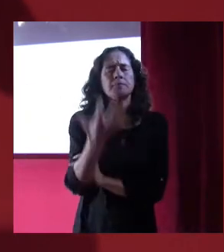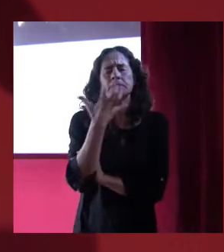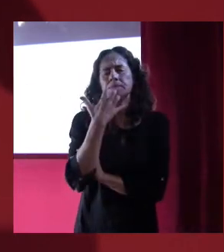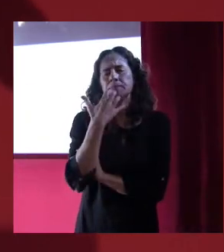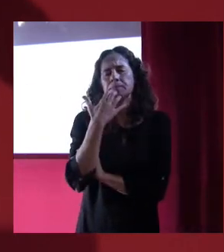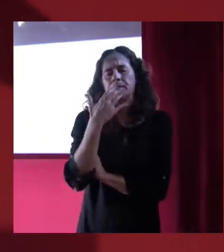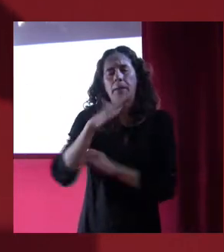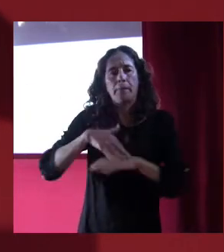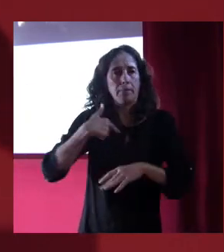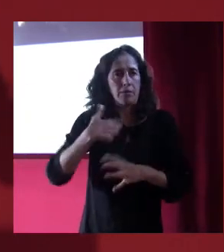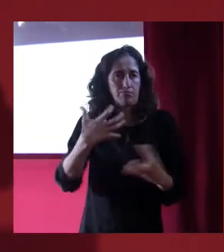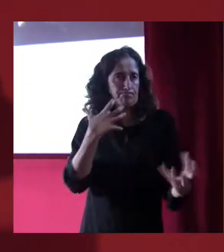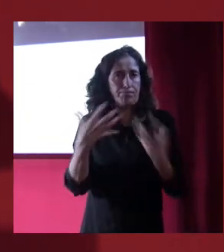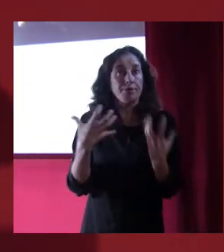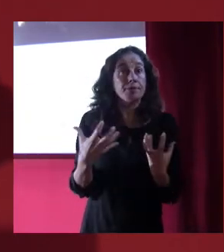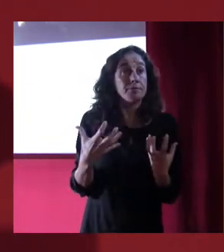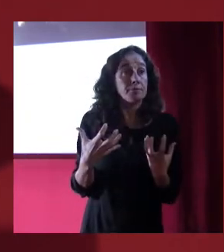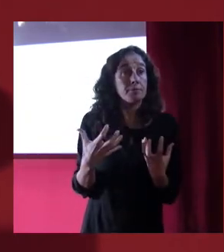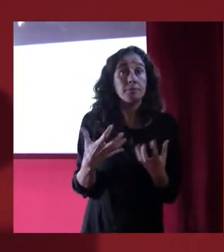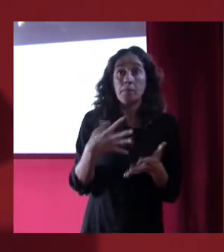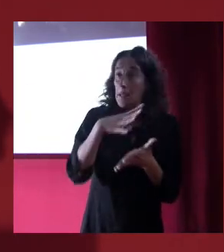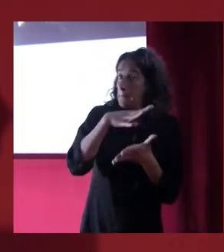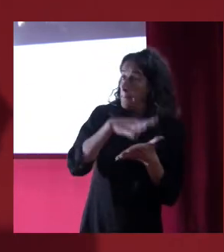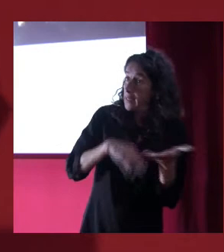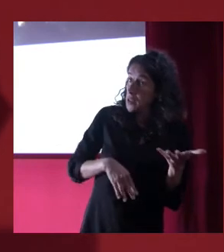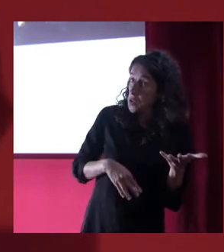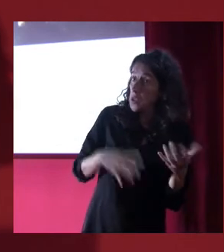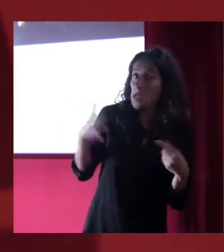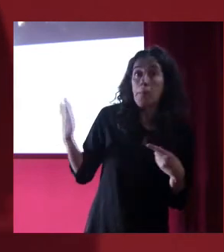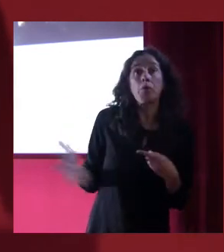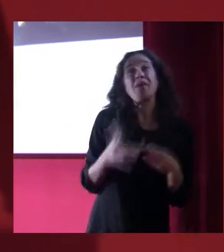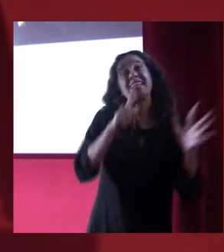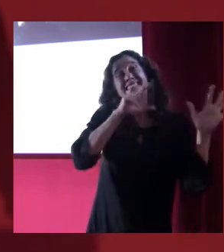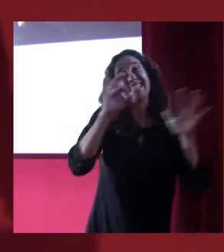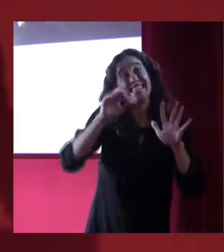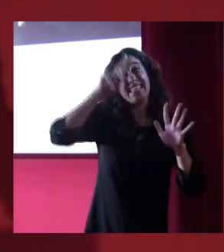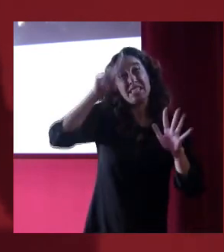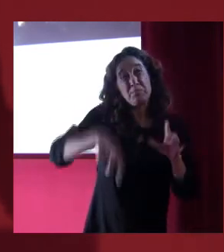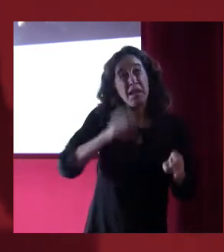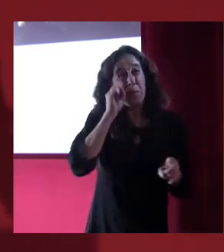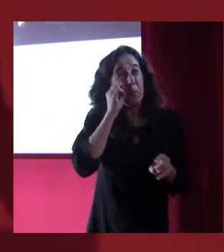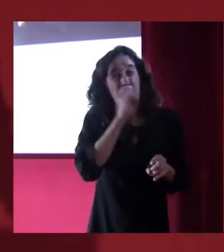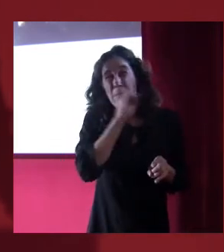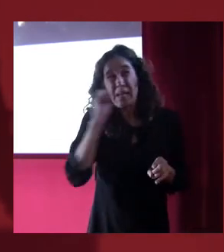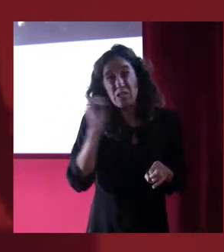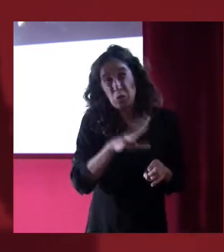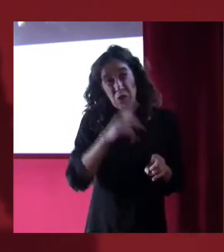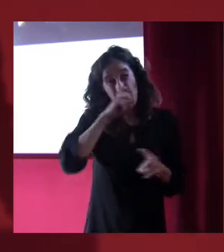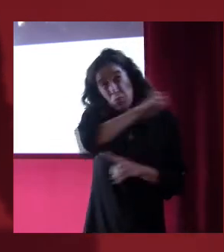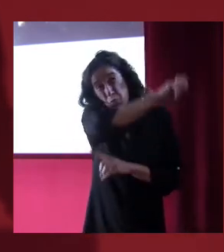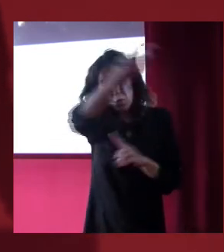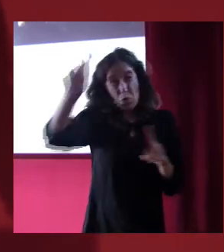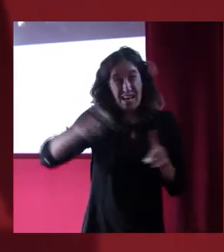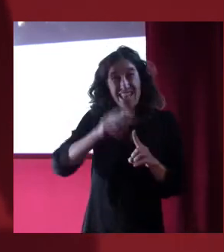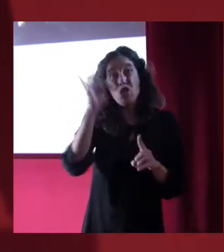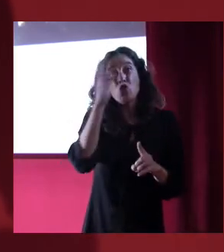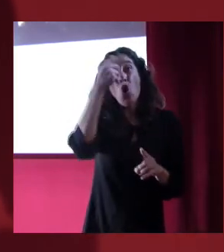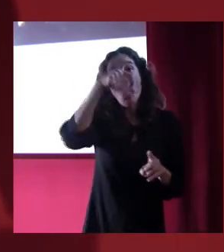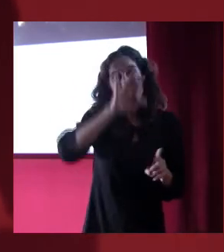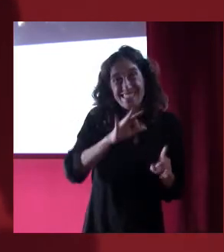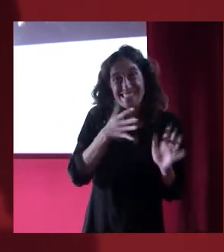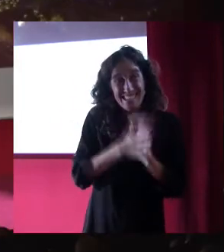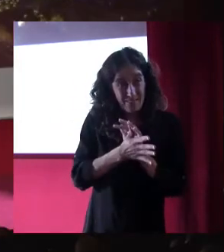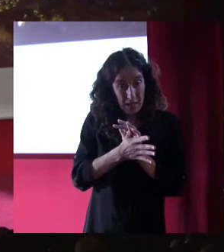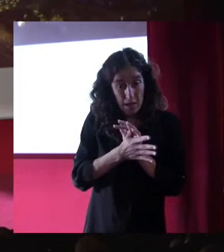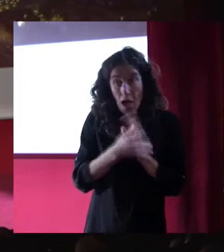paradigmàtic. Barcelona produeix al voltant d'unes 700.000 tones de residus l'any. Menys del